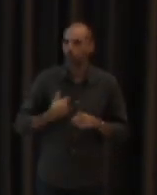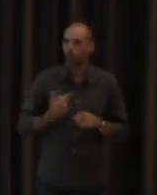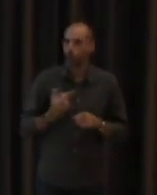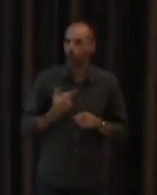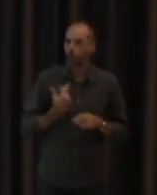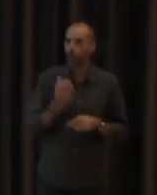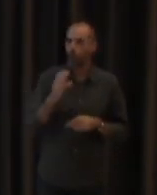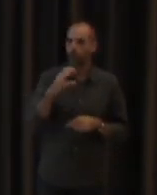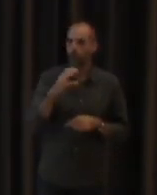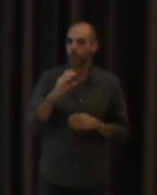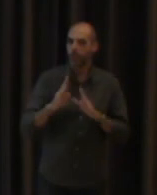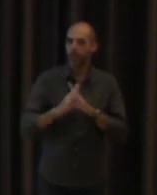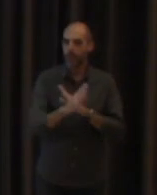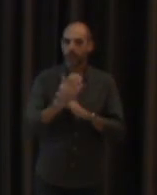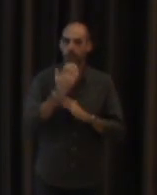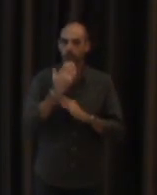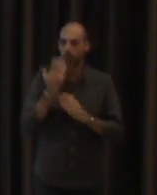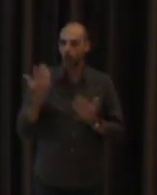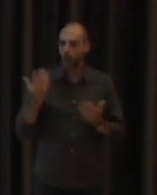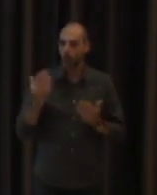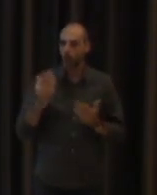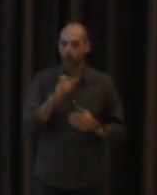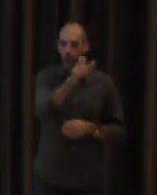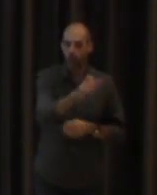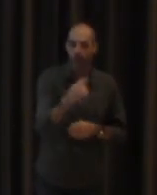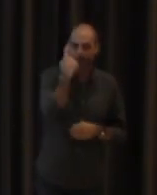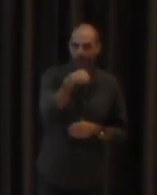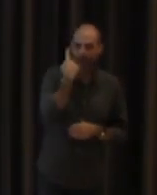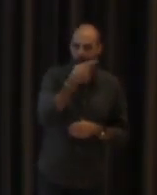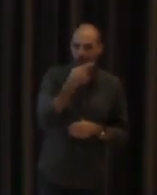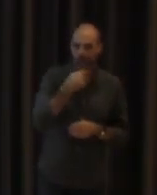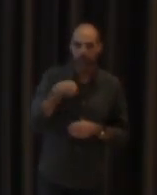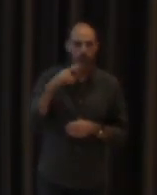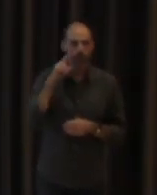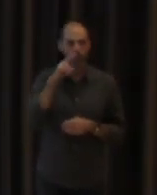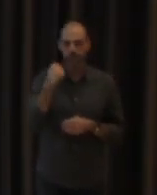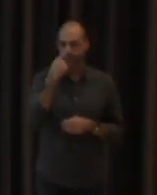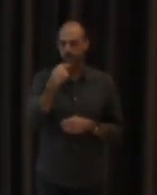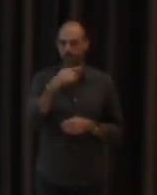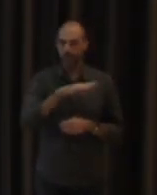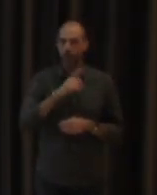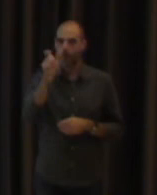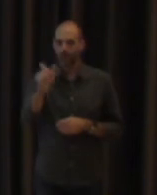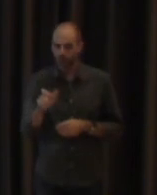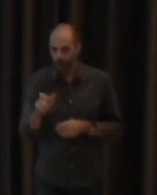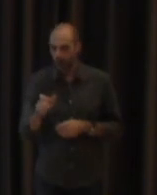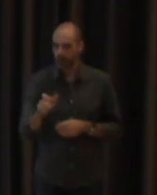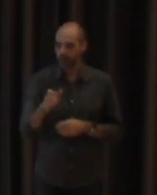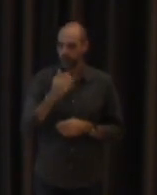que sigui un nom de possessió inalienable, com la cara, no? Puc dir li veig la cara, però no puc dir en veig la cara d'una persona, per